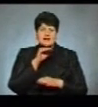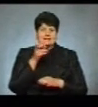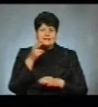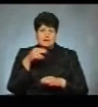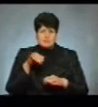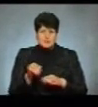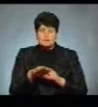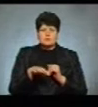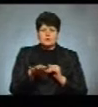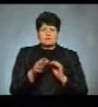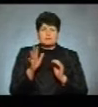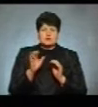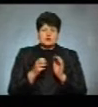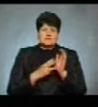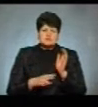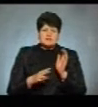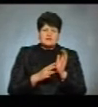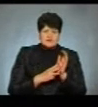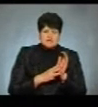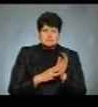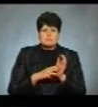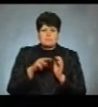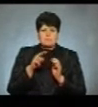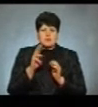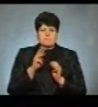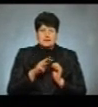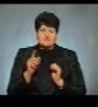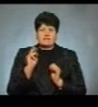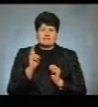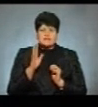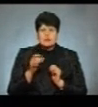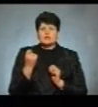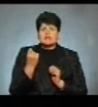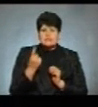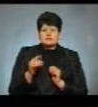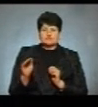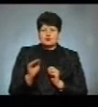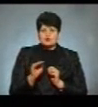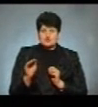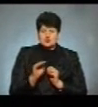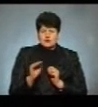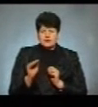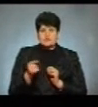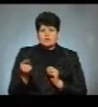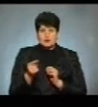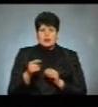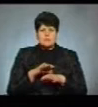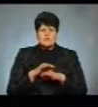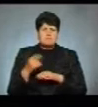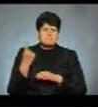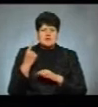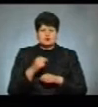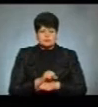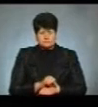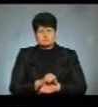забудови 758,23 метрів квадратних. 11 жовтня 2017 року тернополяни у парку провели першу